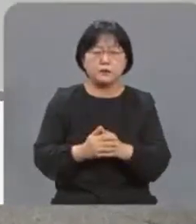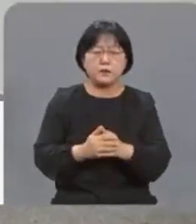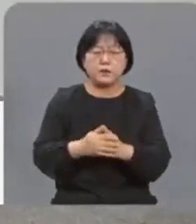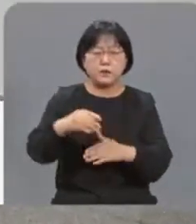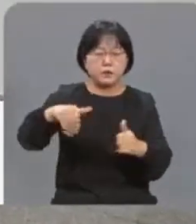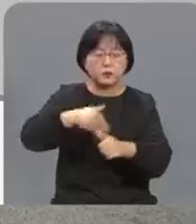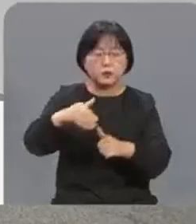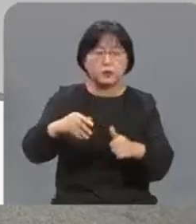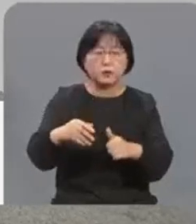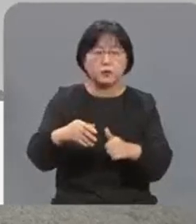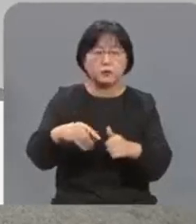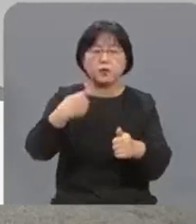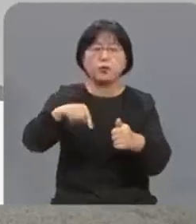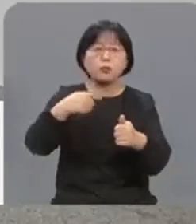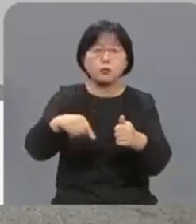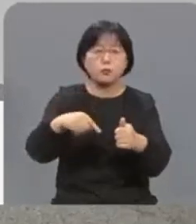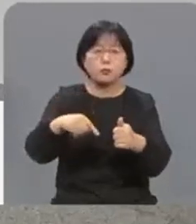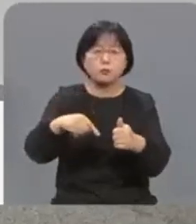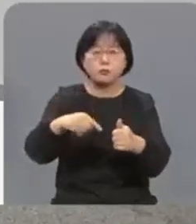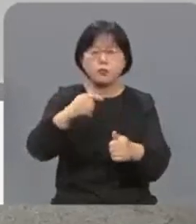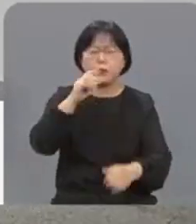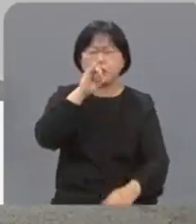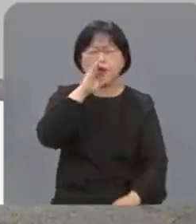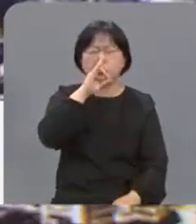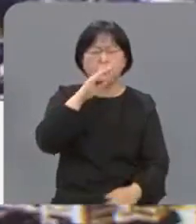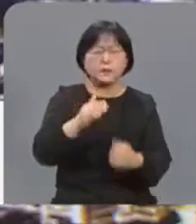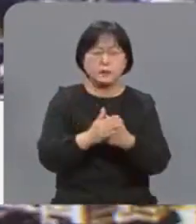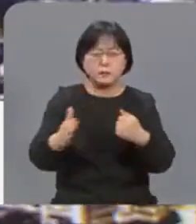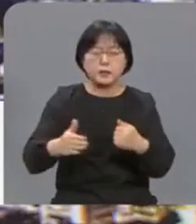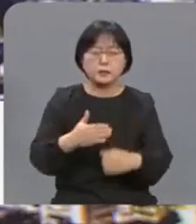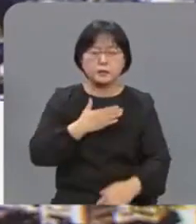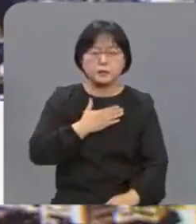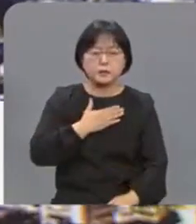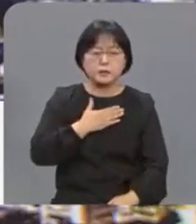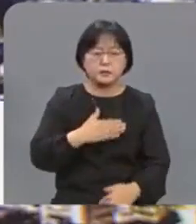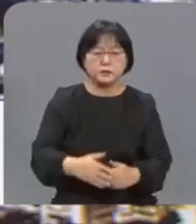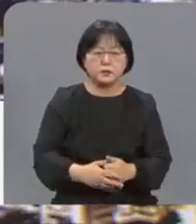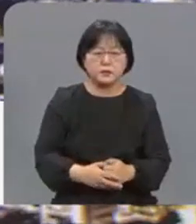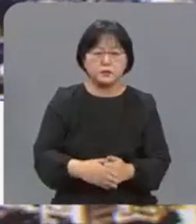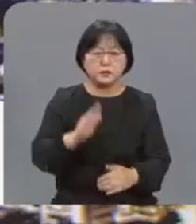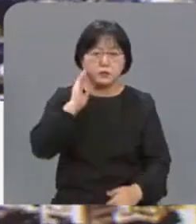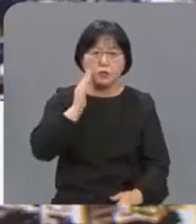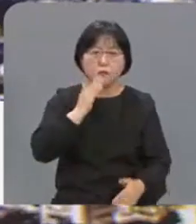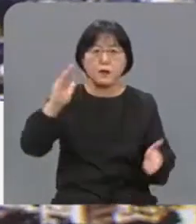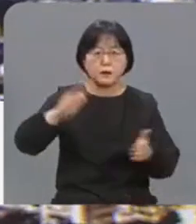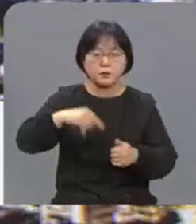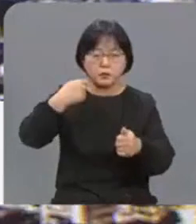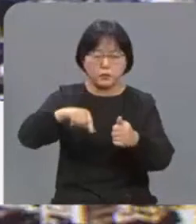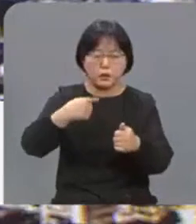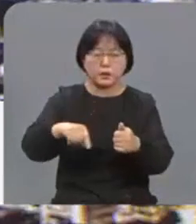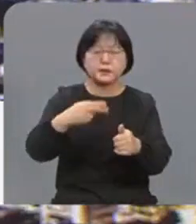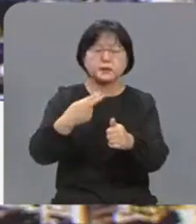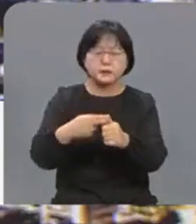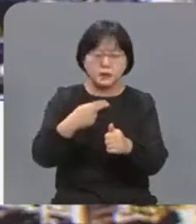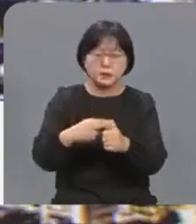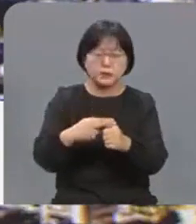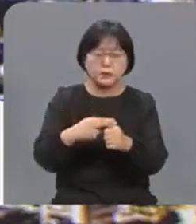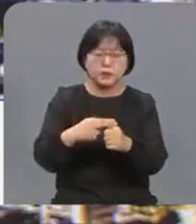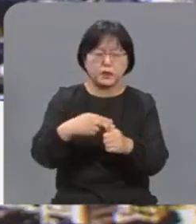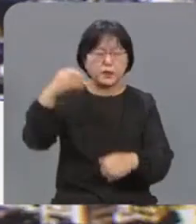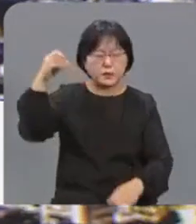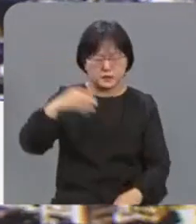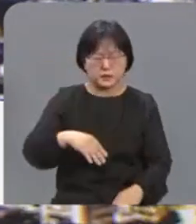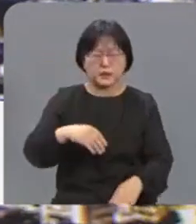그 상황에서 어떤 교육이 이루어지겠어요? 그래서 저는 농학생을 교육해야 하는 선생님은